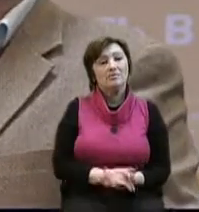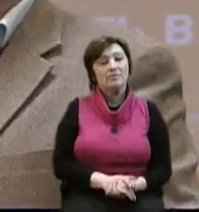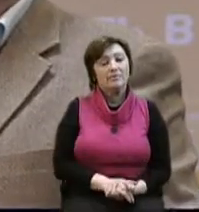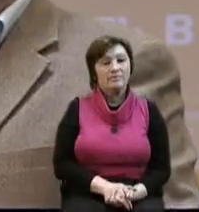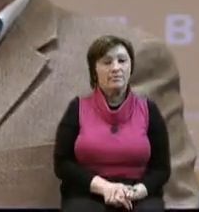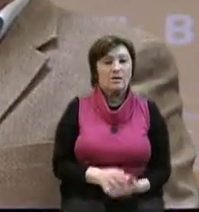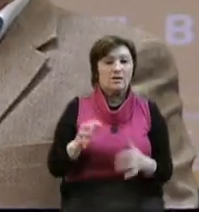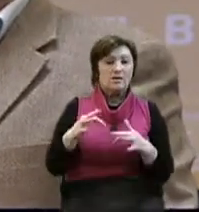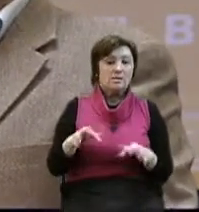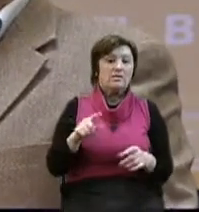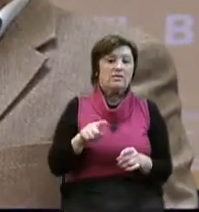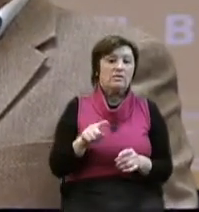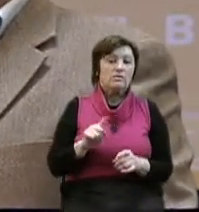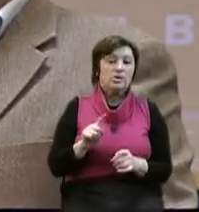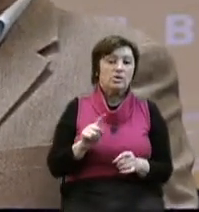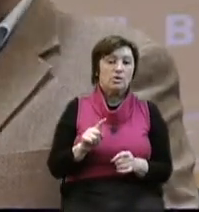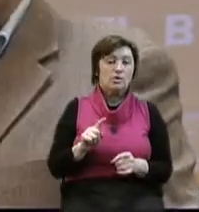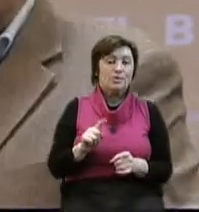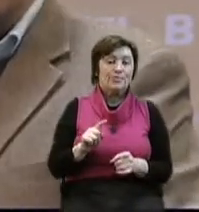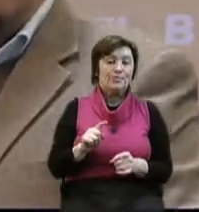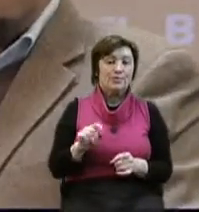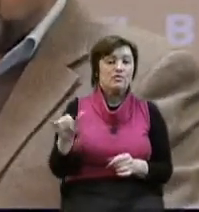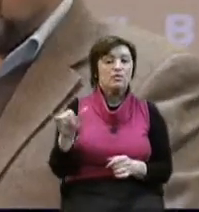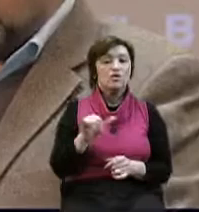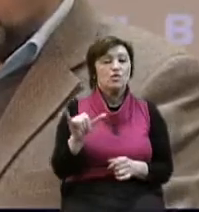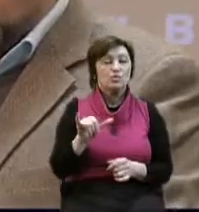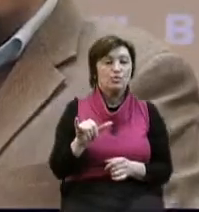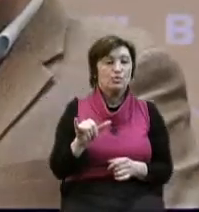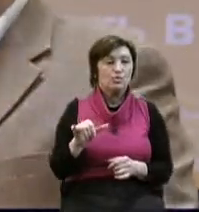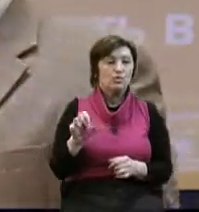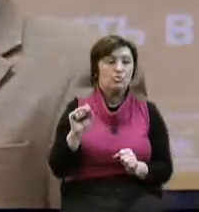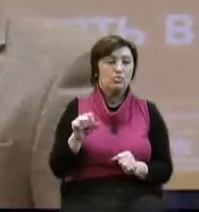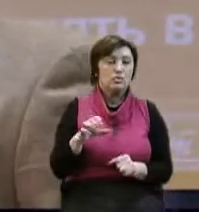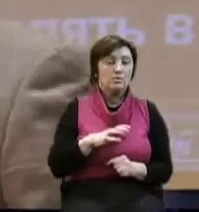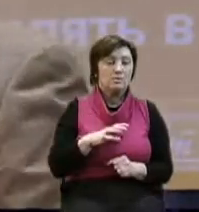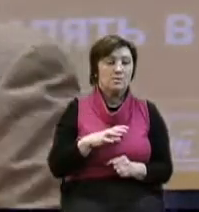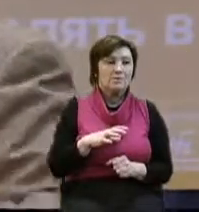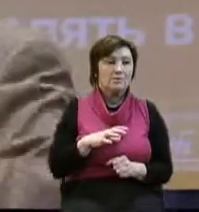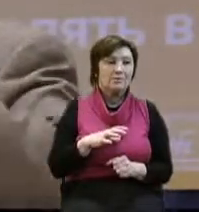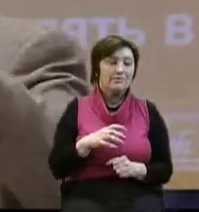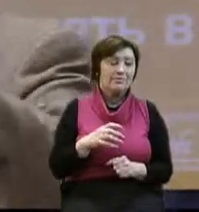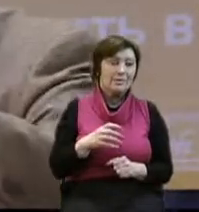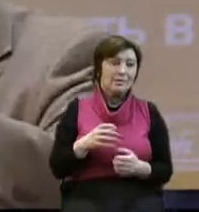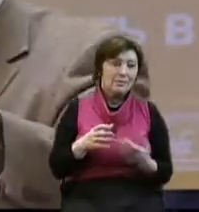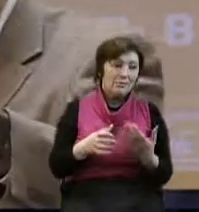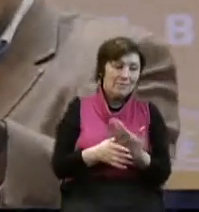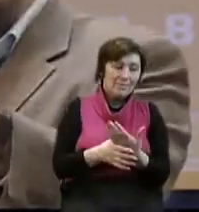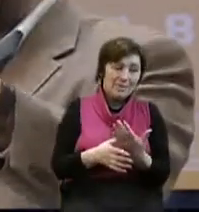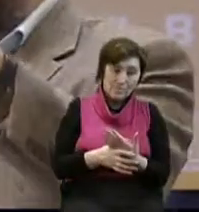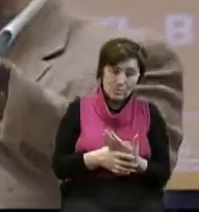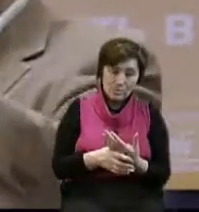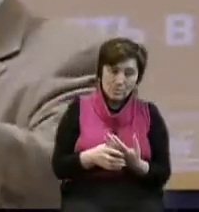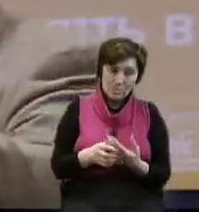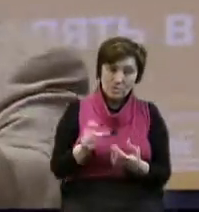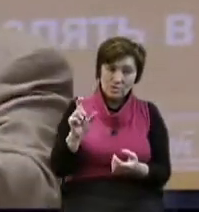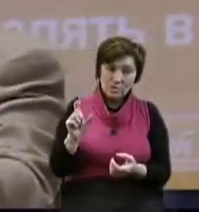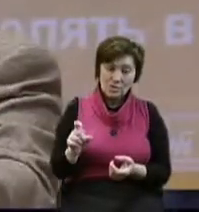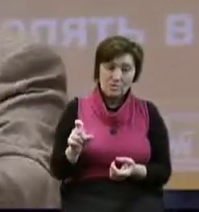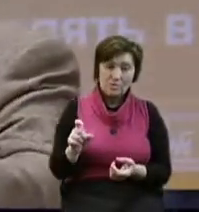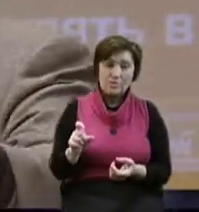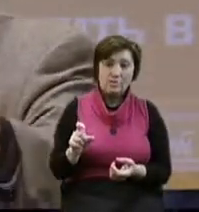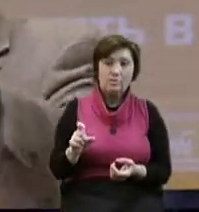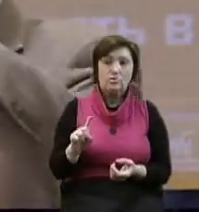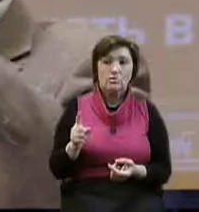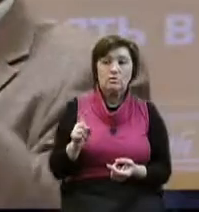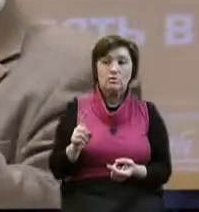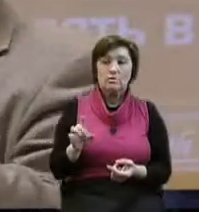что в субботу можно было оказывать медицинскую помощь, как я уже говорил раньше,